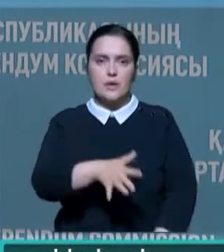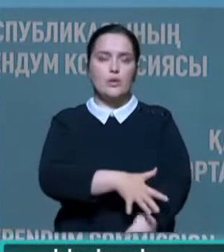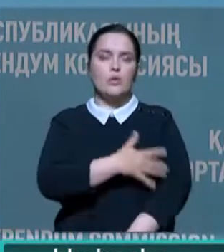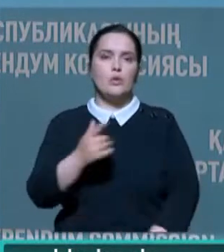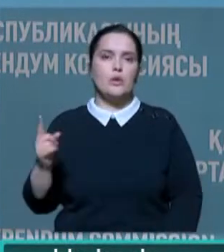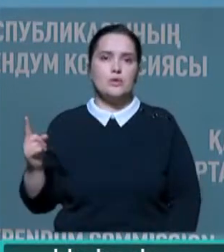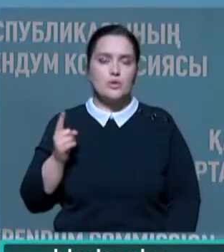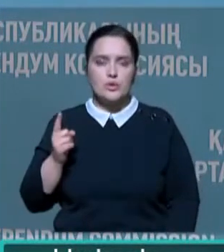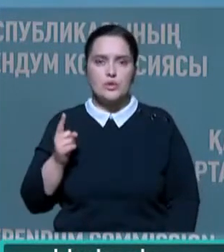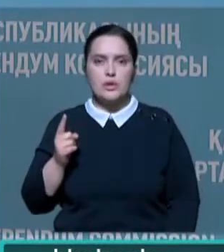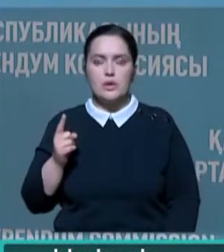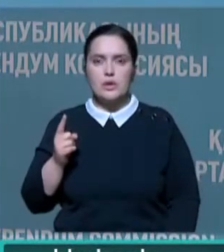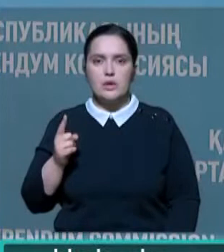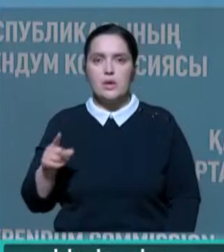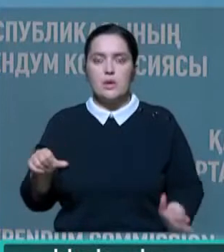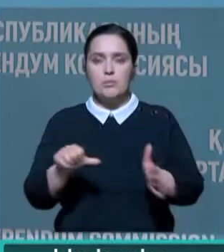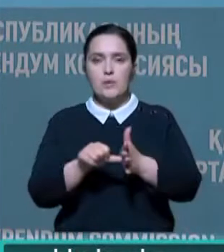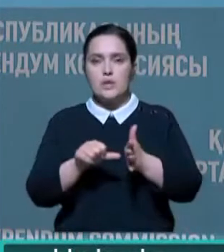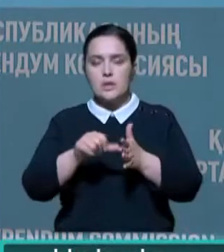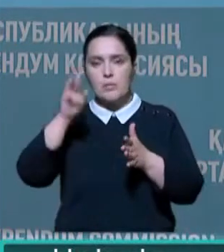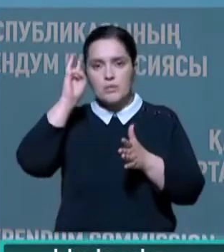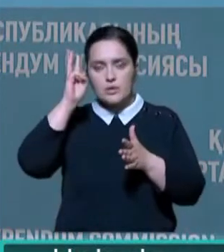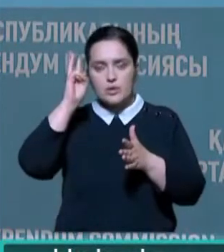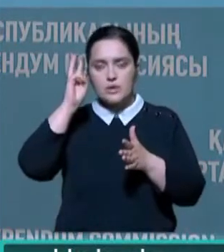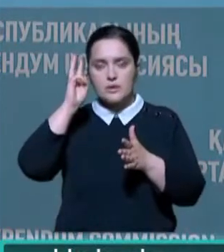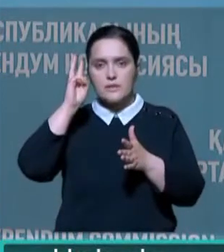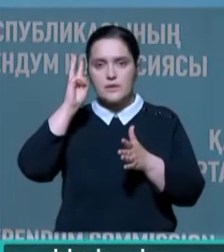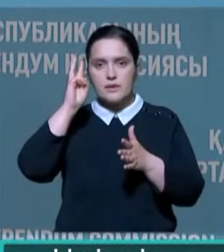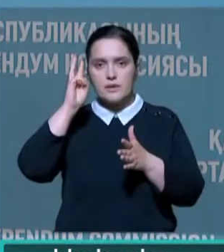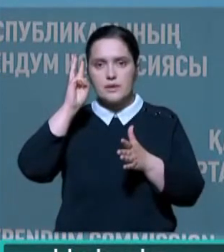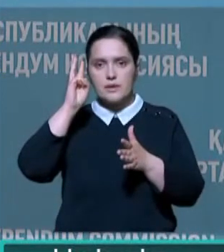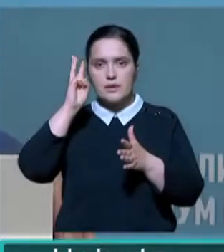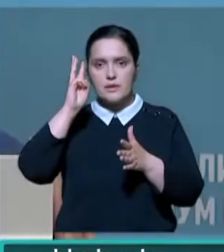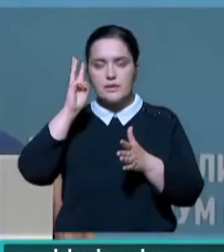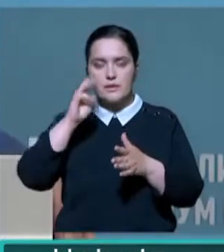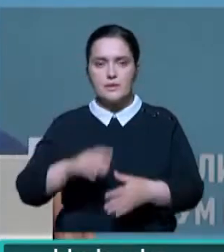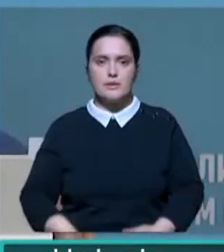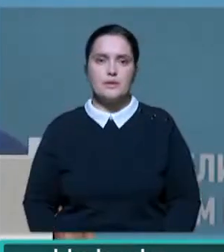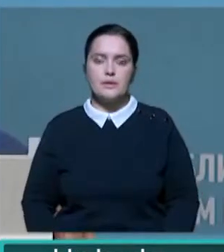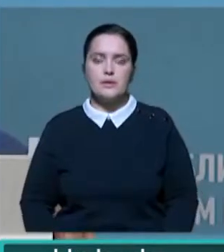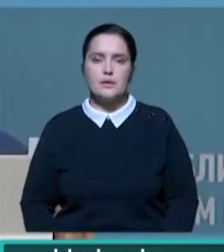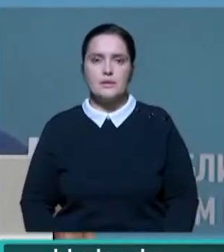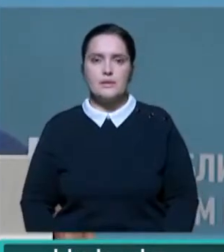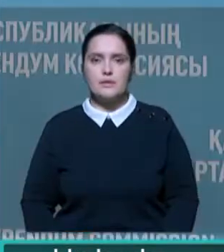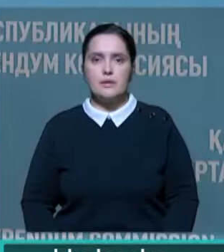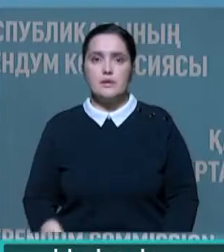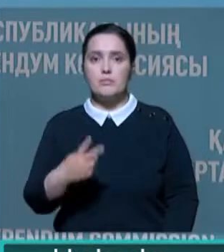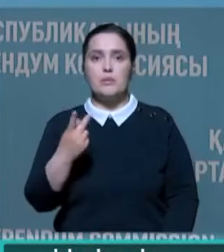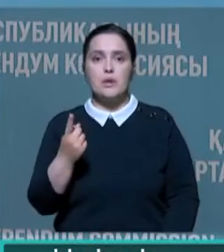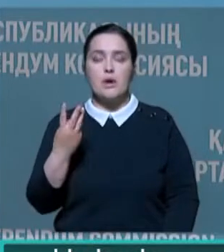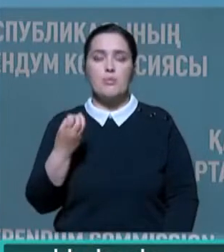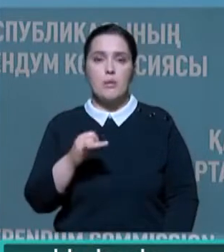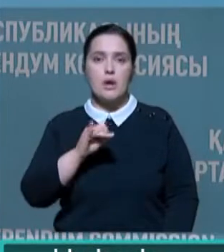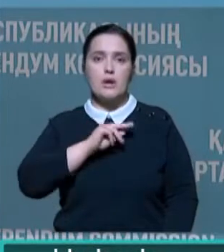долгосрочные наблюдатели, это, как правило, представители посольств и штаб миссии. Они с 21 мая